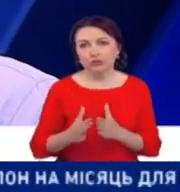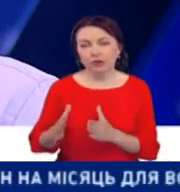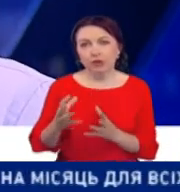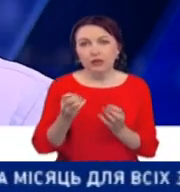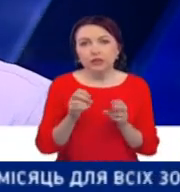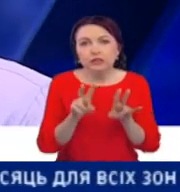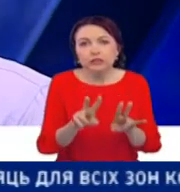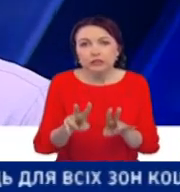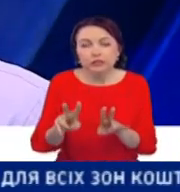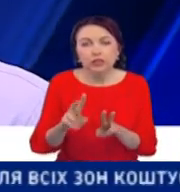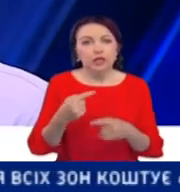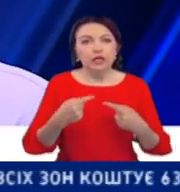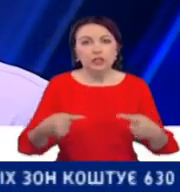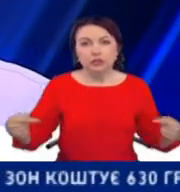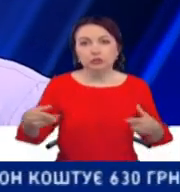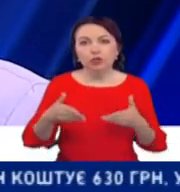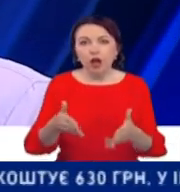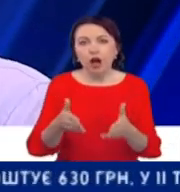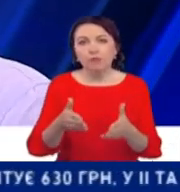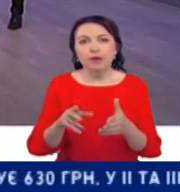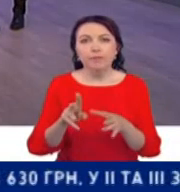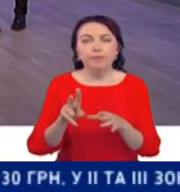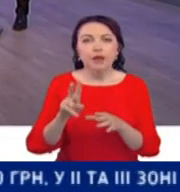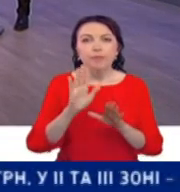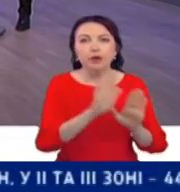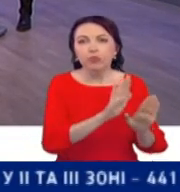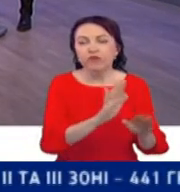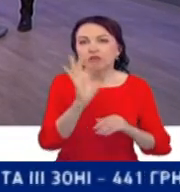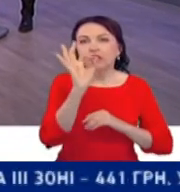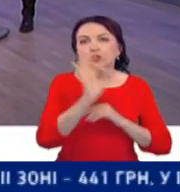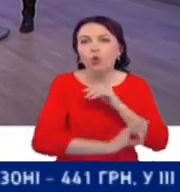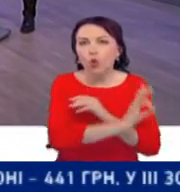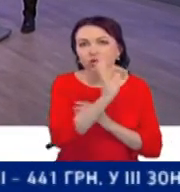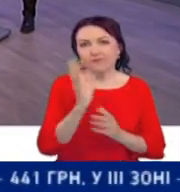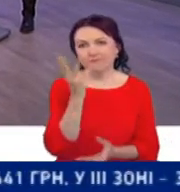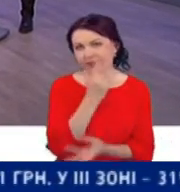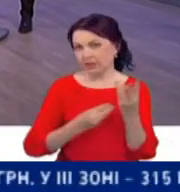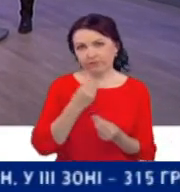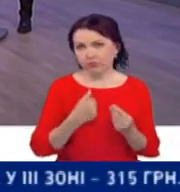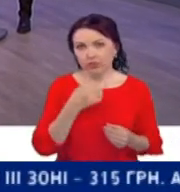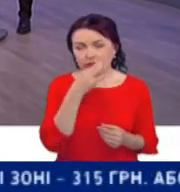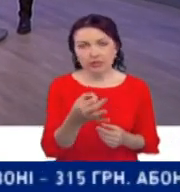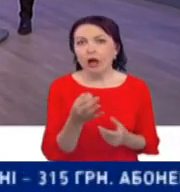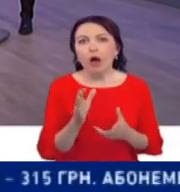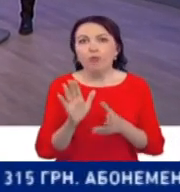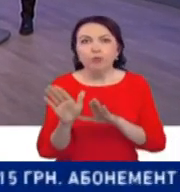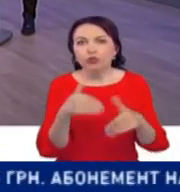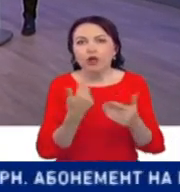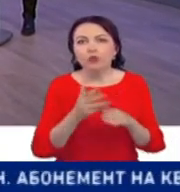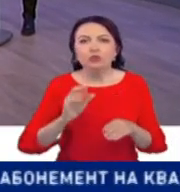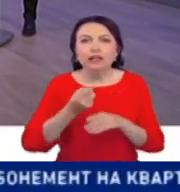залишились різними шляхами, там, шляхами перебування на Сході тимчасовому, фіктивному, я б навіть сказав, пройшли якусь